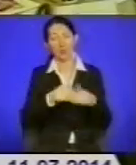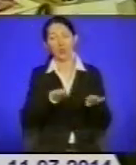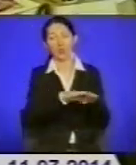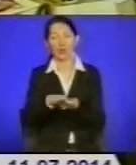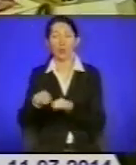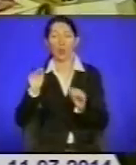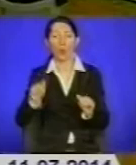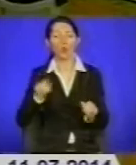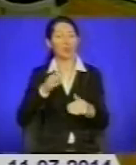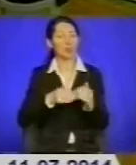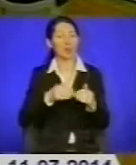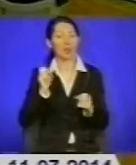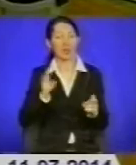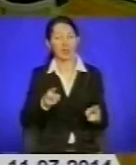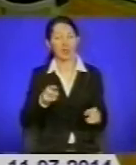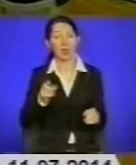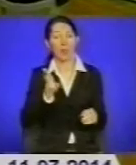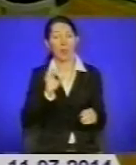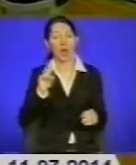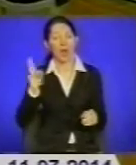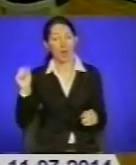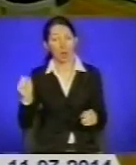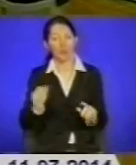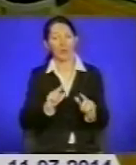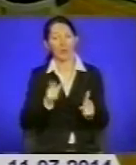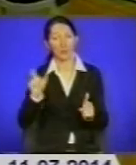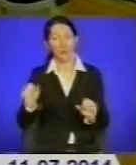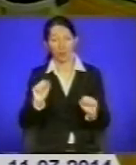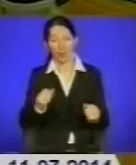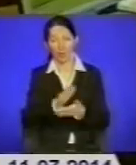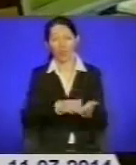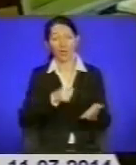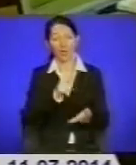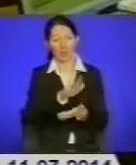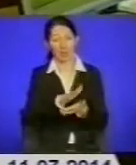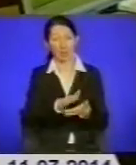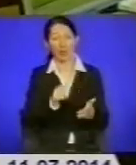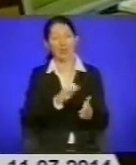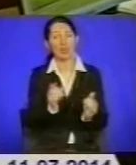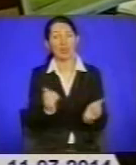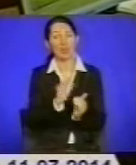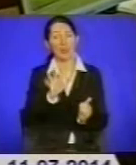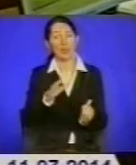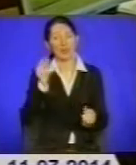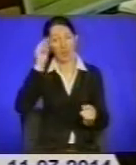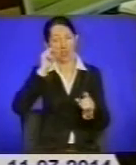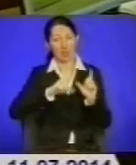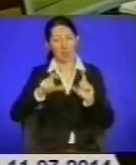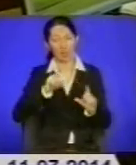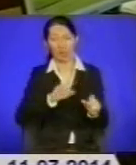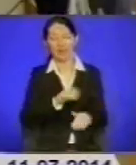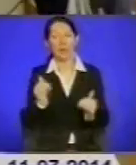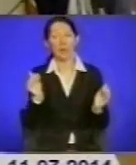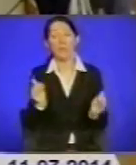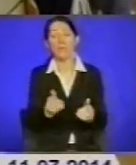молодшого спеціаліста, бакалавра. Вступник може подати заяви не більше, ніж до 5 вишів України та не більше, ніж на 3 спеціальності